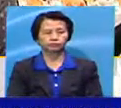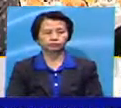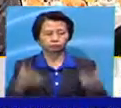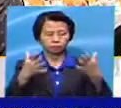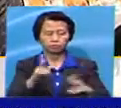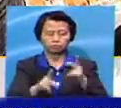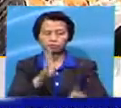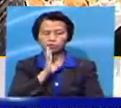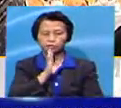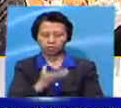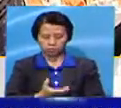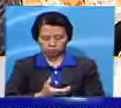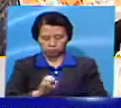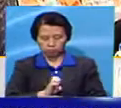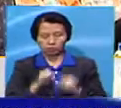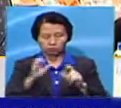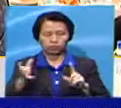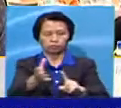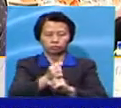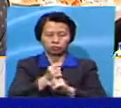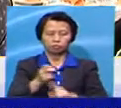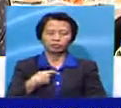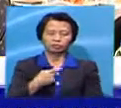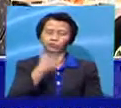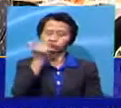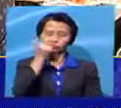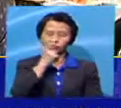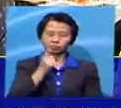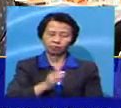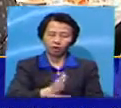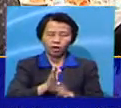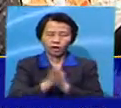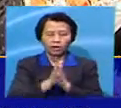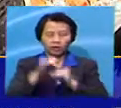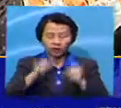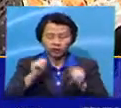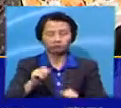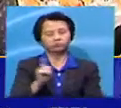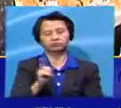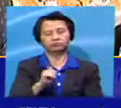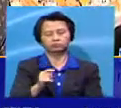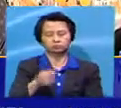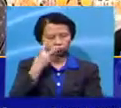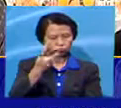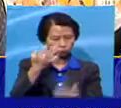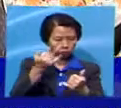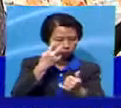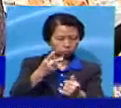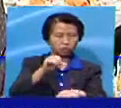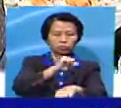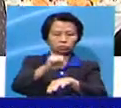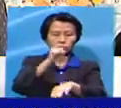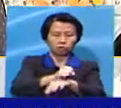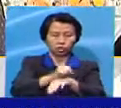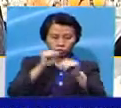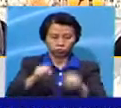di tangan, tapi bagi kami, kami tak nak terlalu overconfident. Kami still menghormati pasukan-pasukan lain, terutama Singapura. Kita tahu Singapura mampu memberi